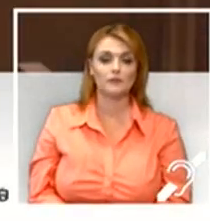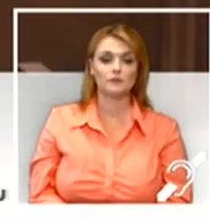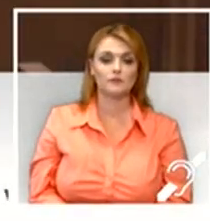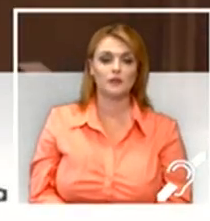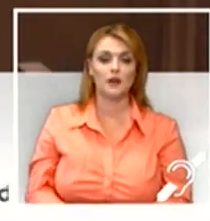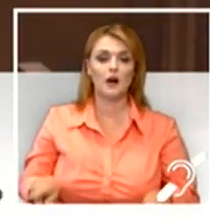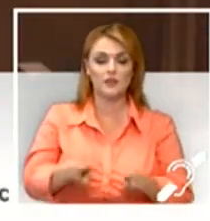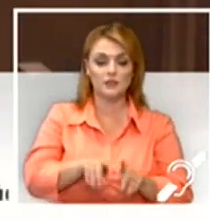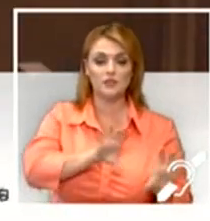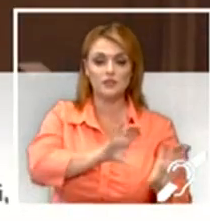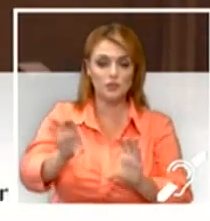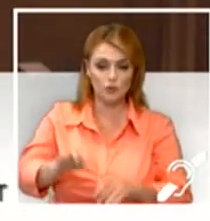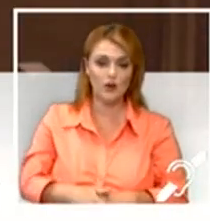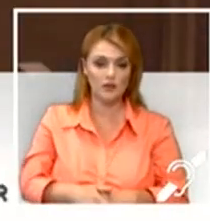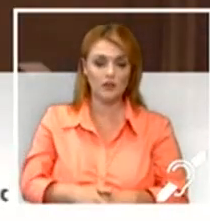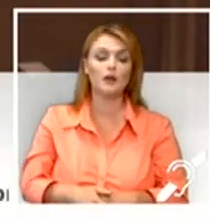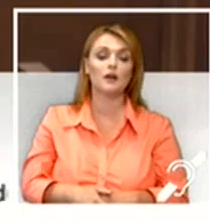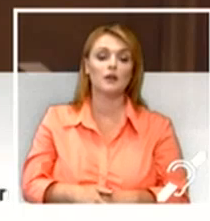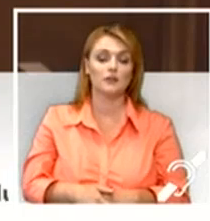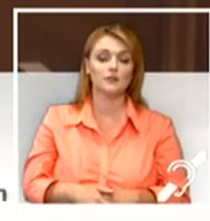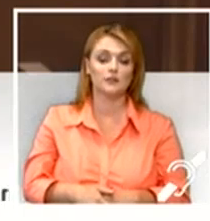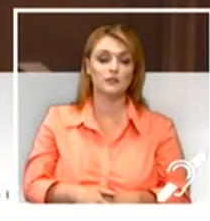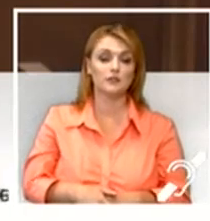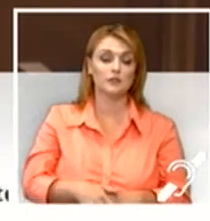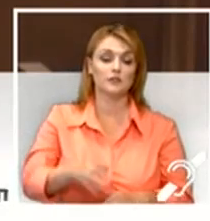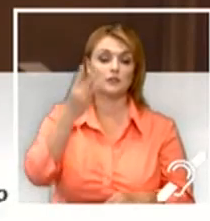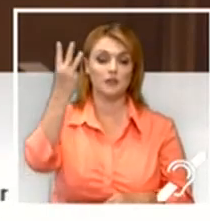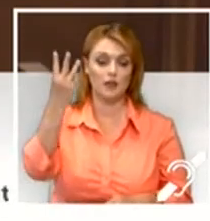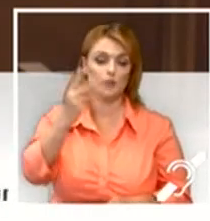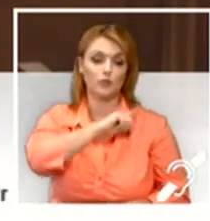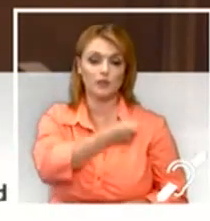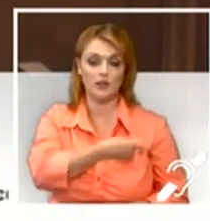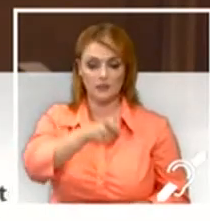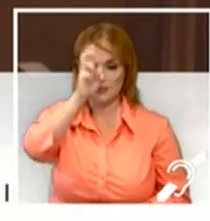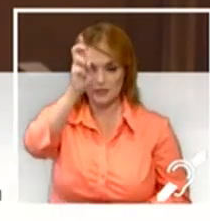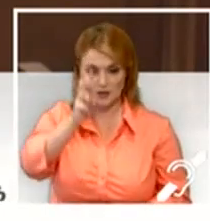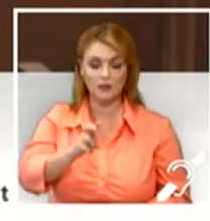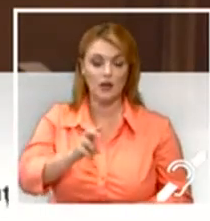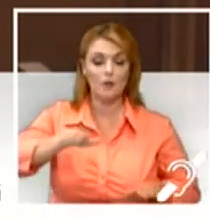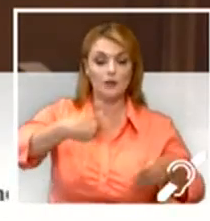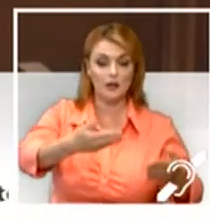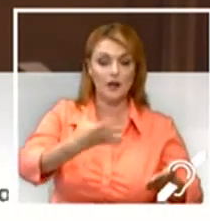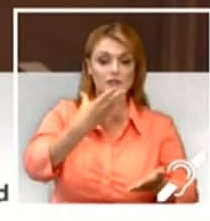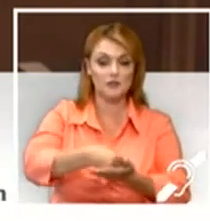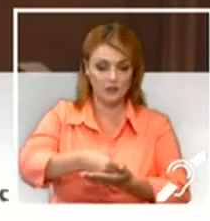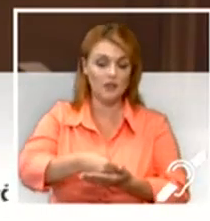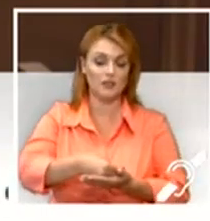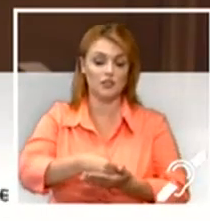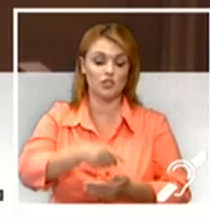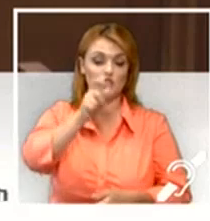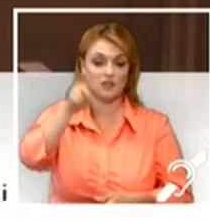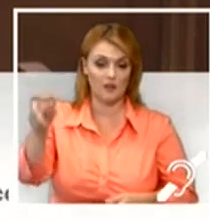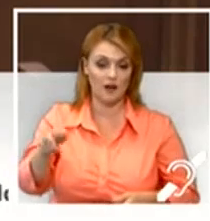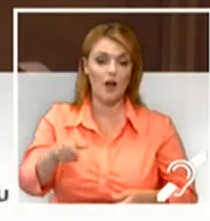Comisiei, astfel fiind asigurată intervenția celor 3 puteri în stat și a președintelui Republicii Moldova. Mandatul membrilor CEC nu este legat de